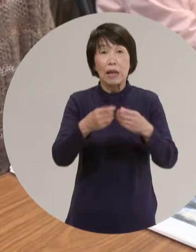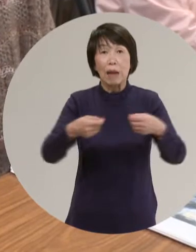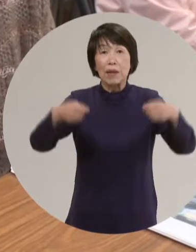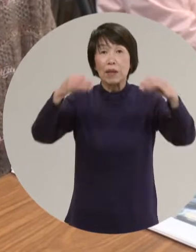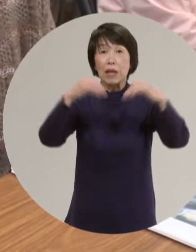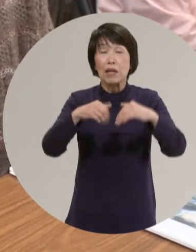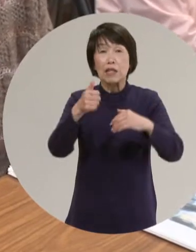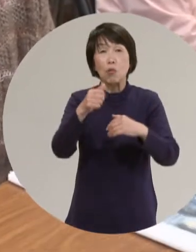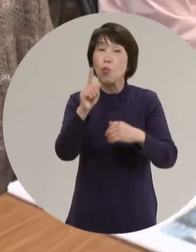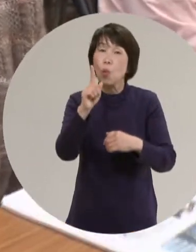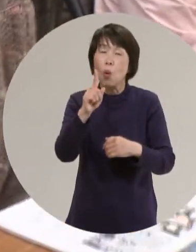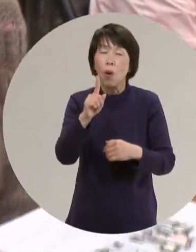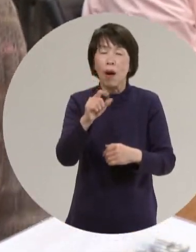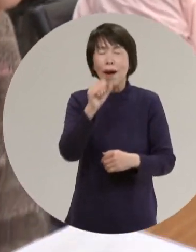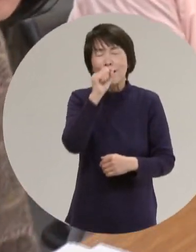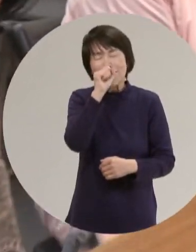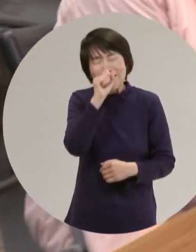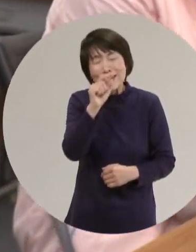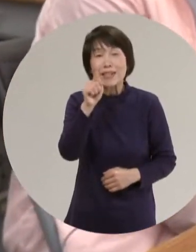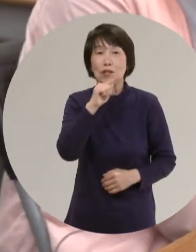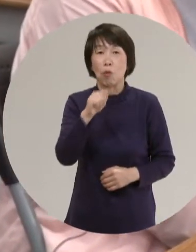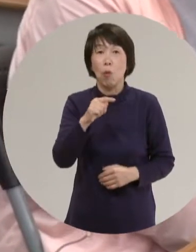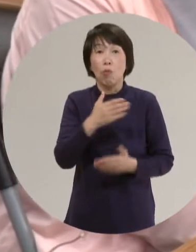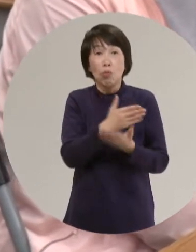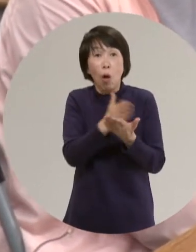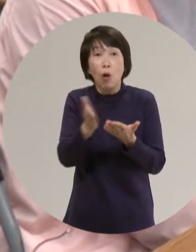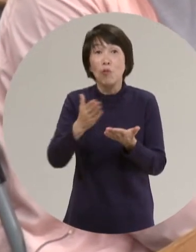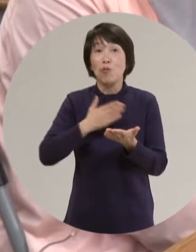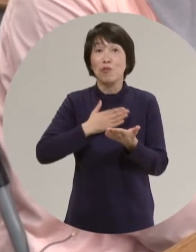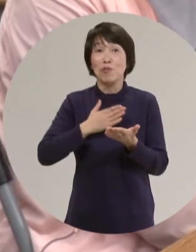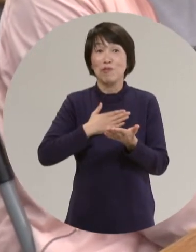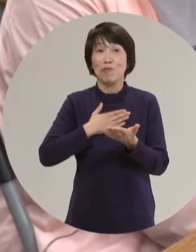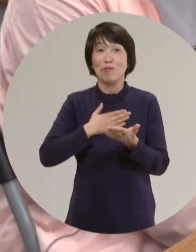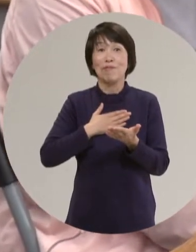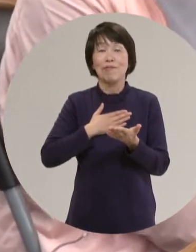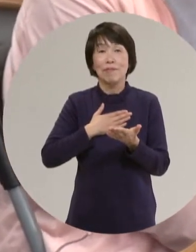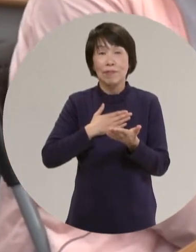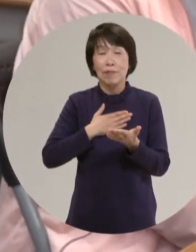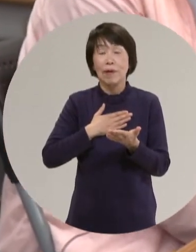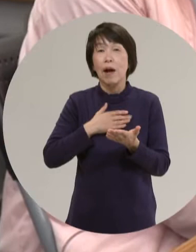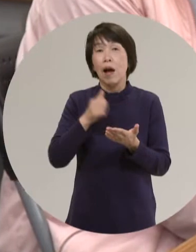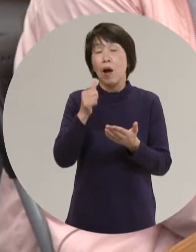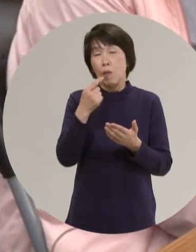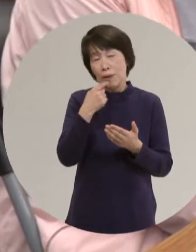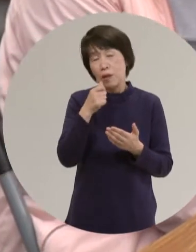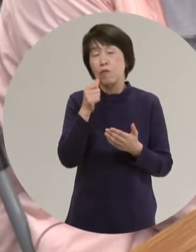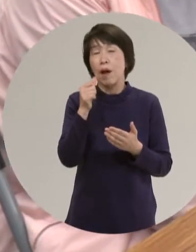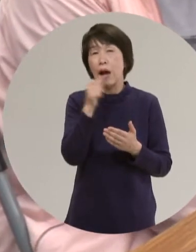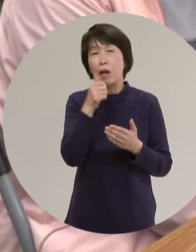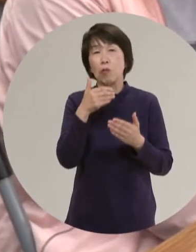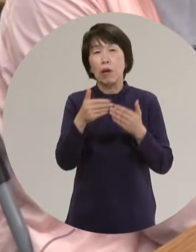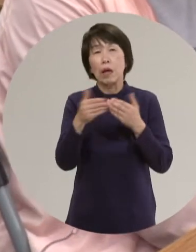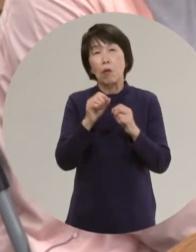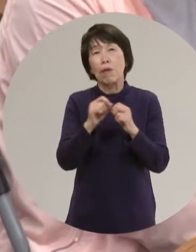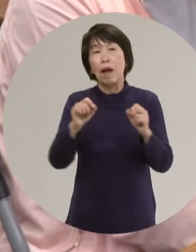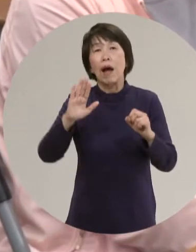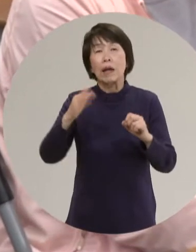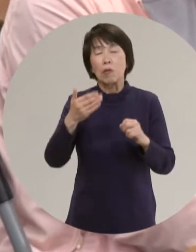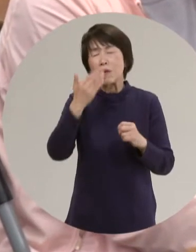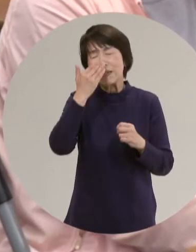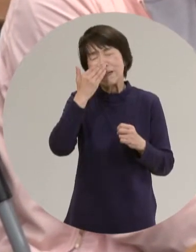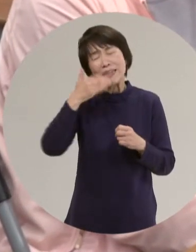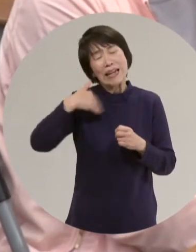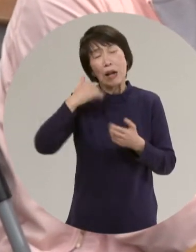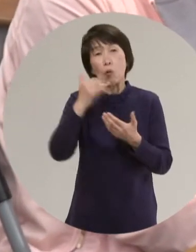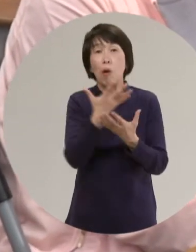鍋谷さんはどんな方ですか？ とてもよく何もかも知ってるんでね、はい、あのガイド歴が古いいうだけで